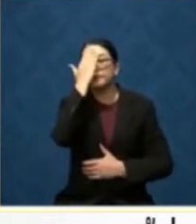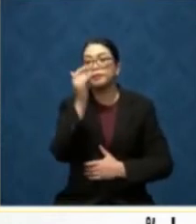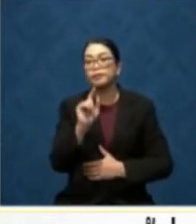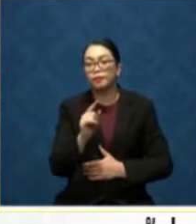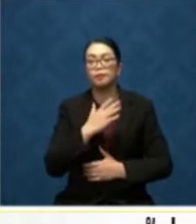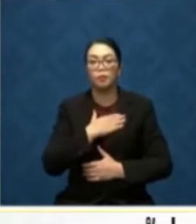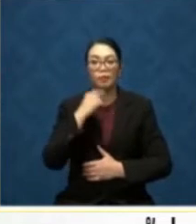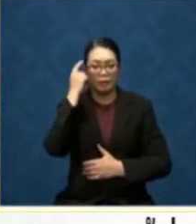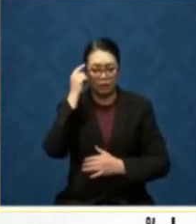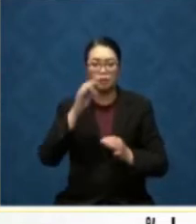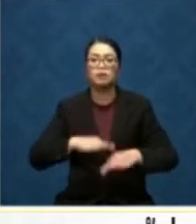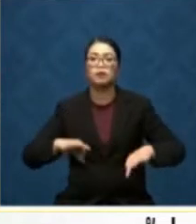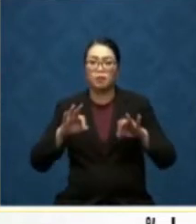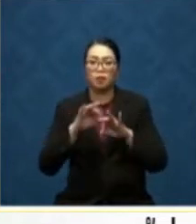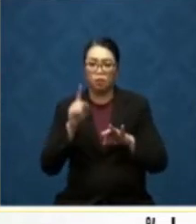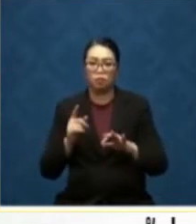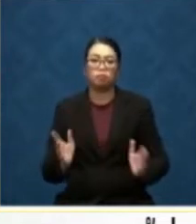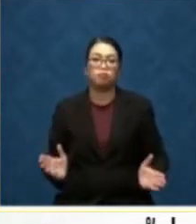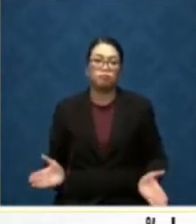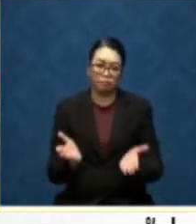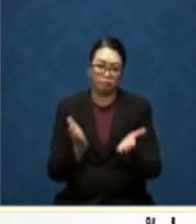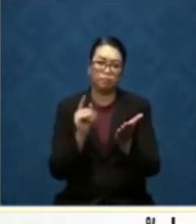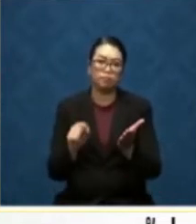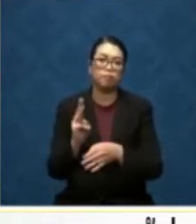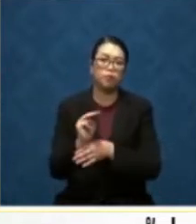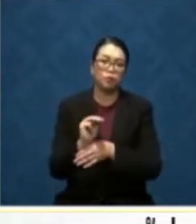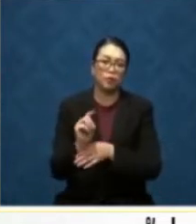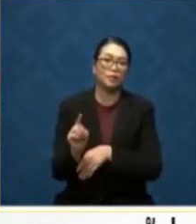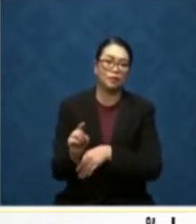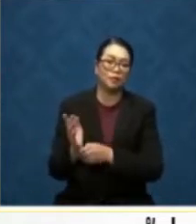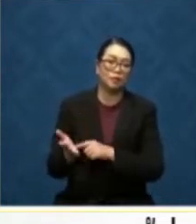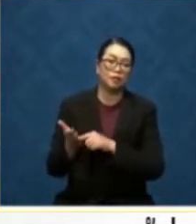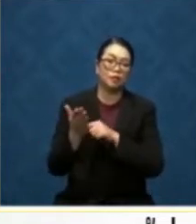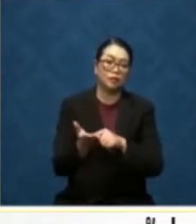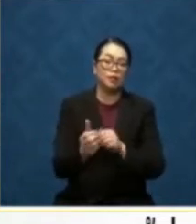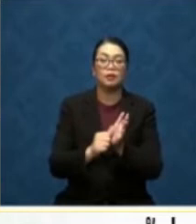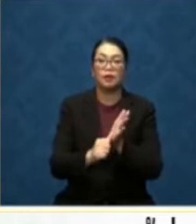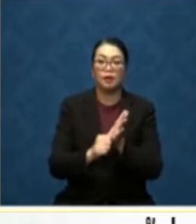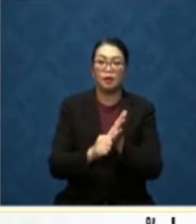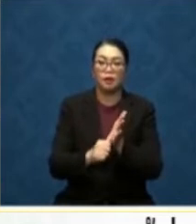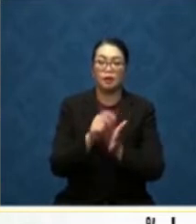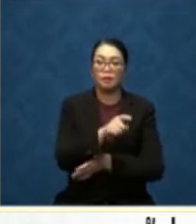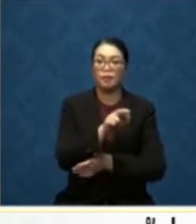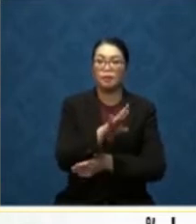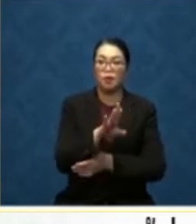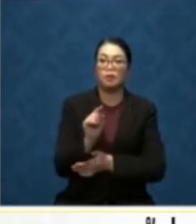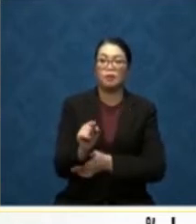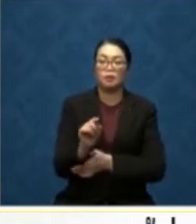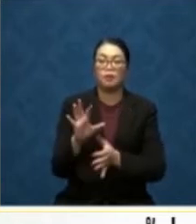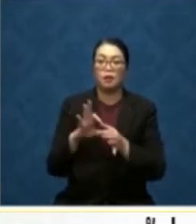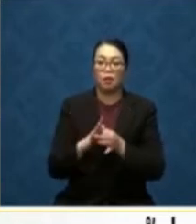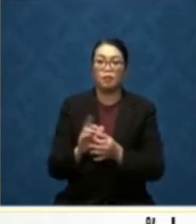เพราว่าผมมคามเหว่าจำเป็นตะต้องสัสุนข้อเสดอในการแ้ไขพรัมยัป